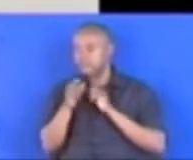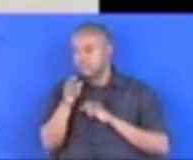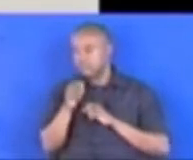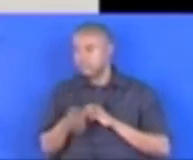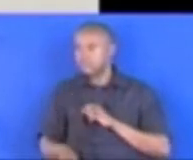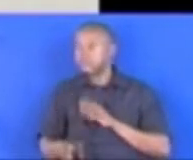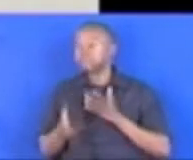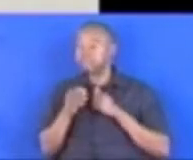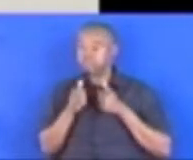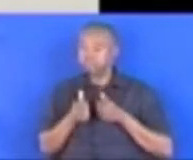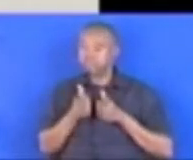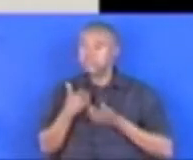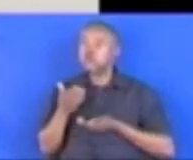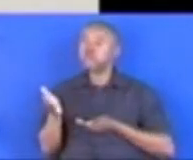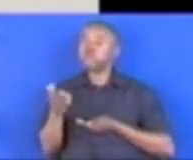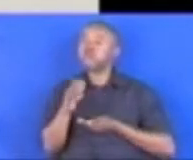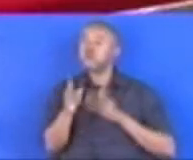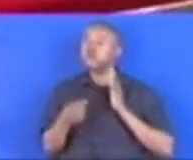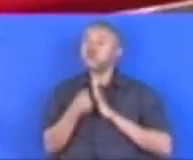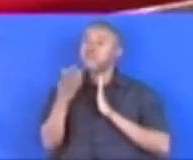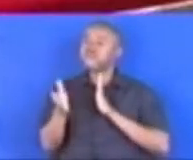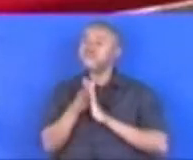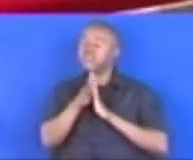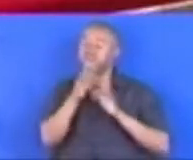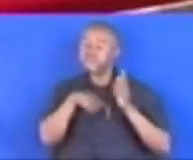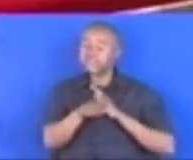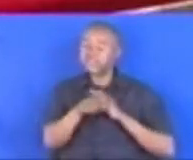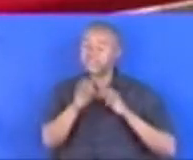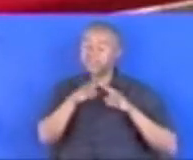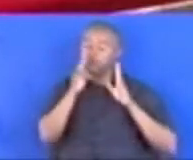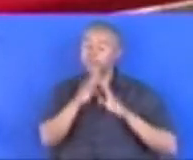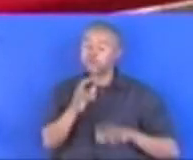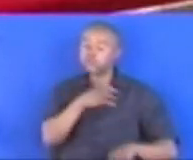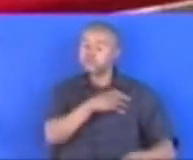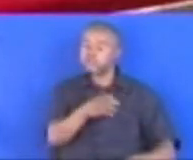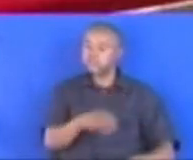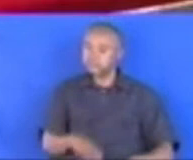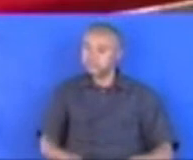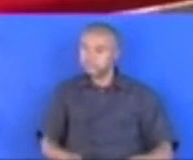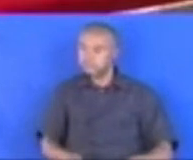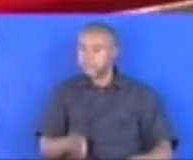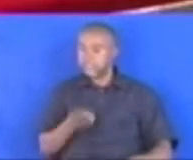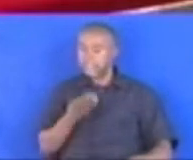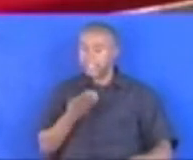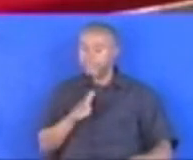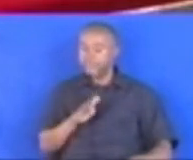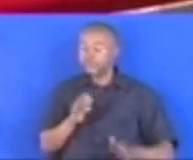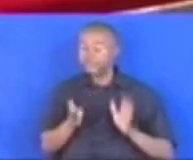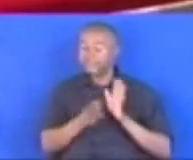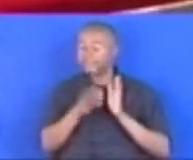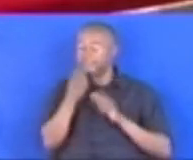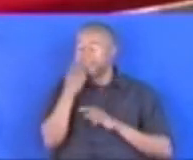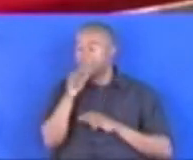81,717,635,624 zinatarajiwa kukusanywa kutoka vyanzo vya ndani vya makao makuu ya wizara. Shilingi bilioni